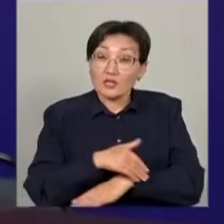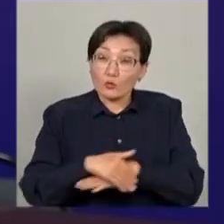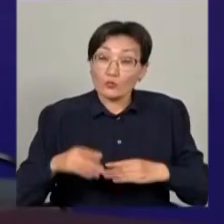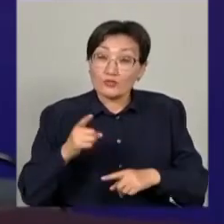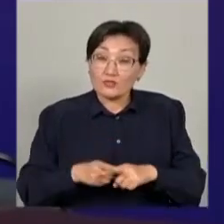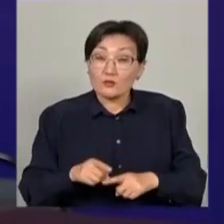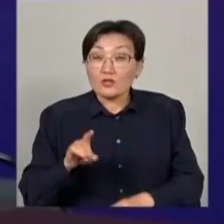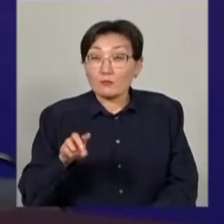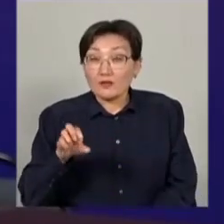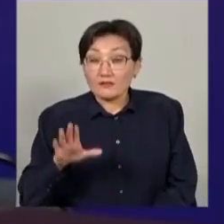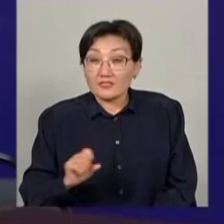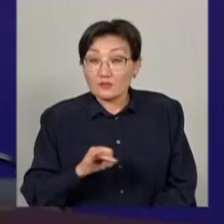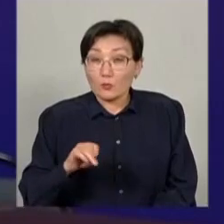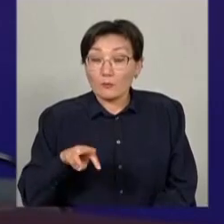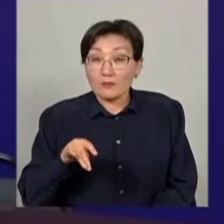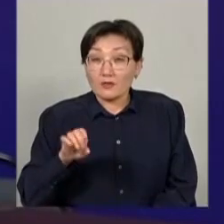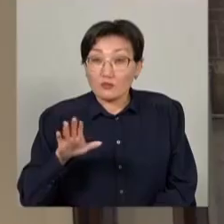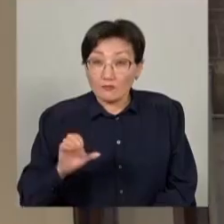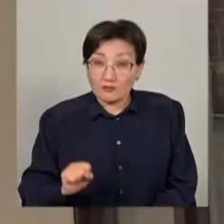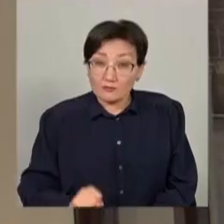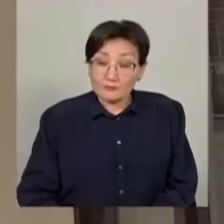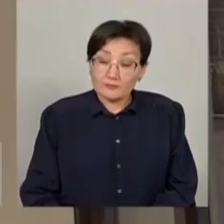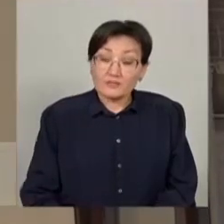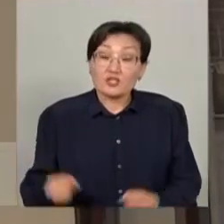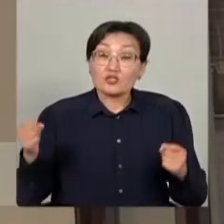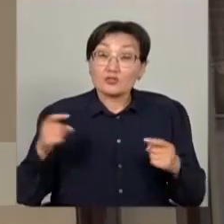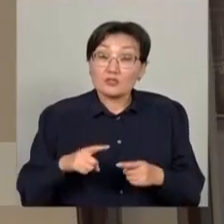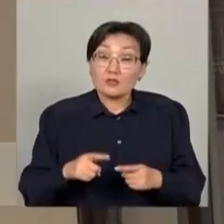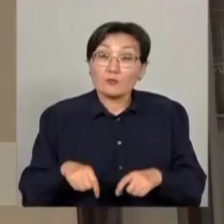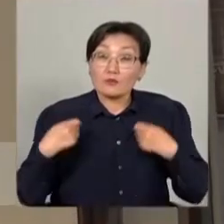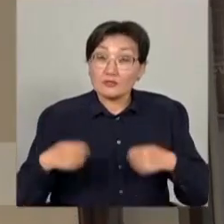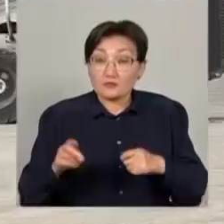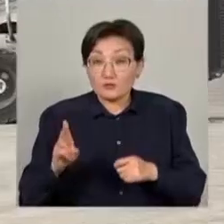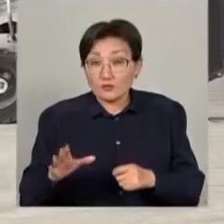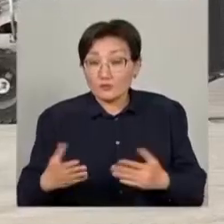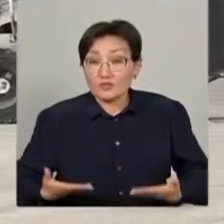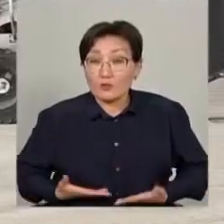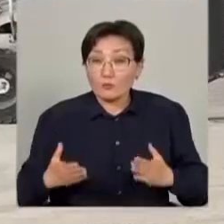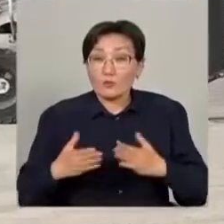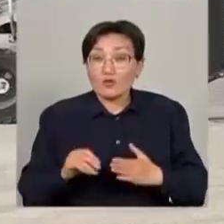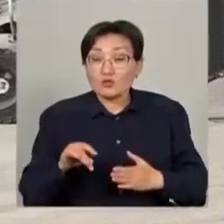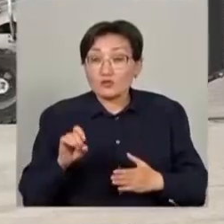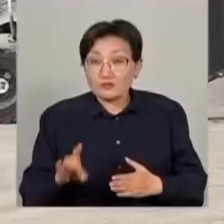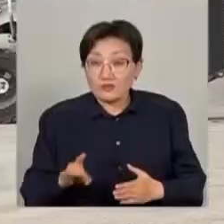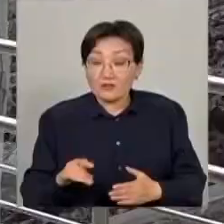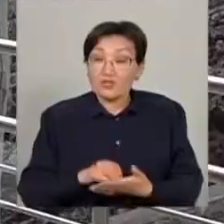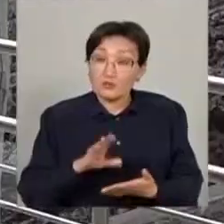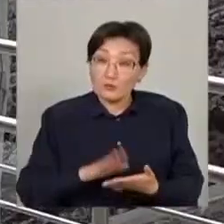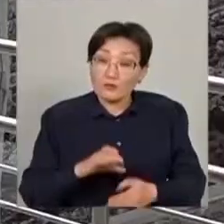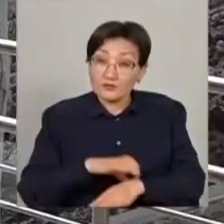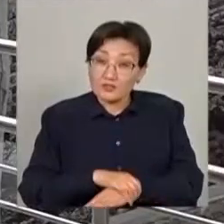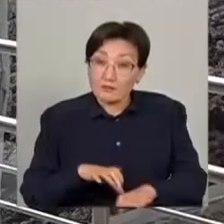пересечении проспекта Назарбаева и улицы Маметовой. Выяснилось, что при продаже квартир в жилом комплексе «Ушконер» зафиксированы